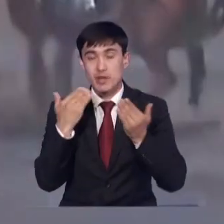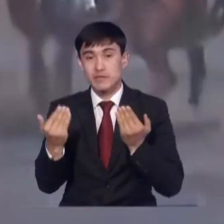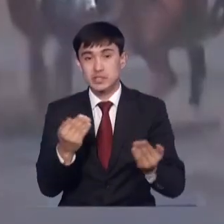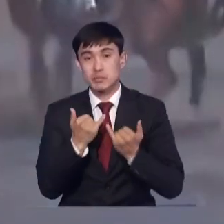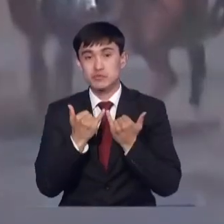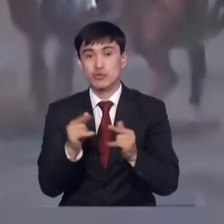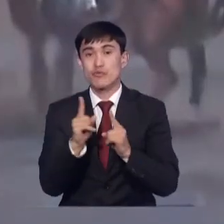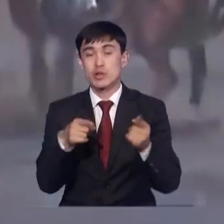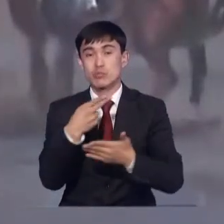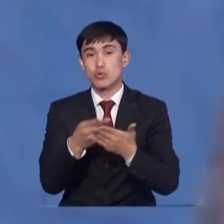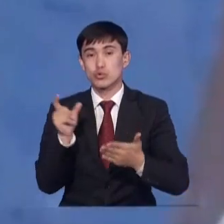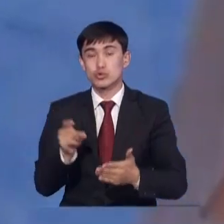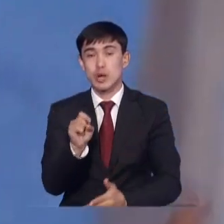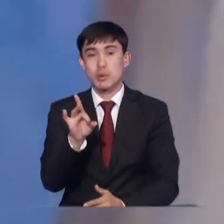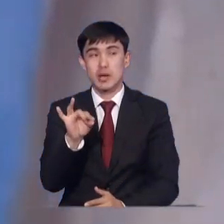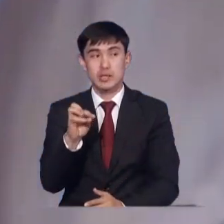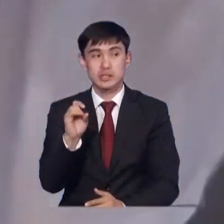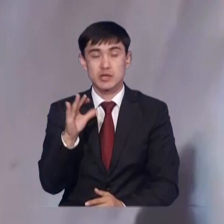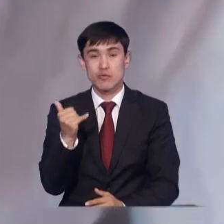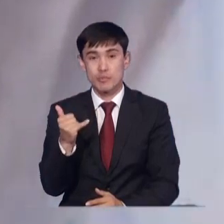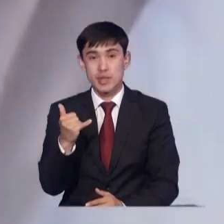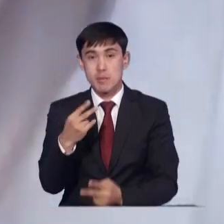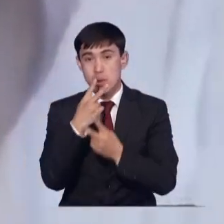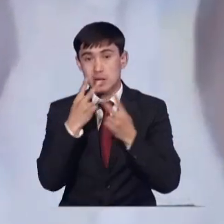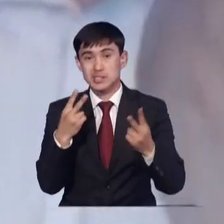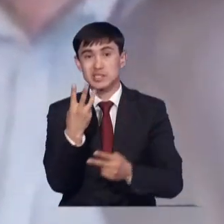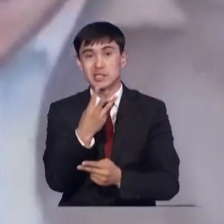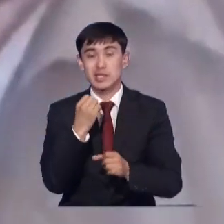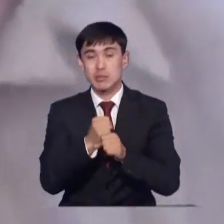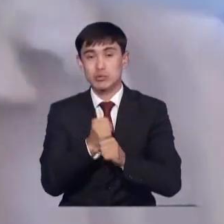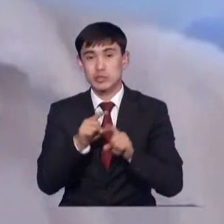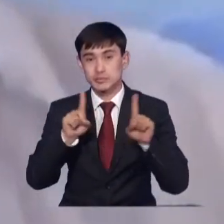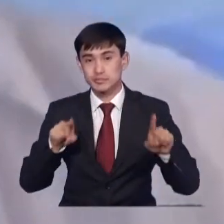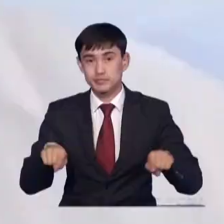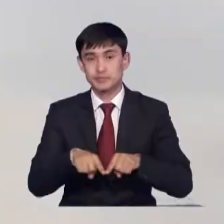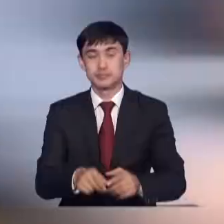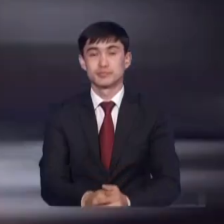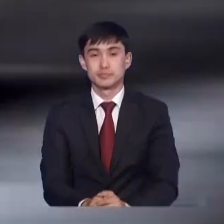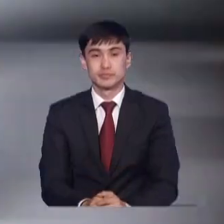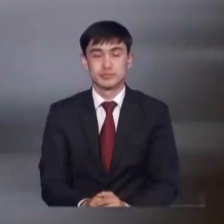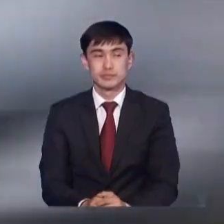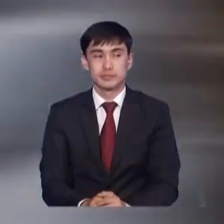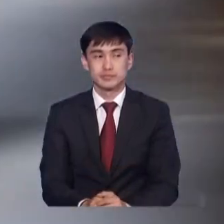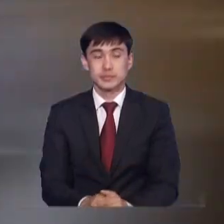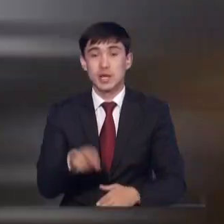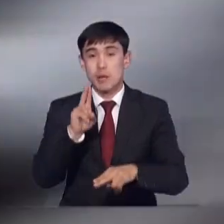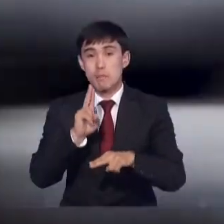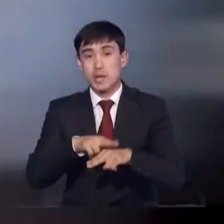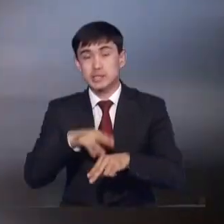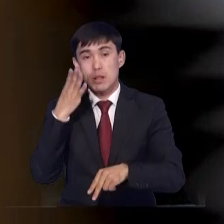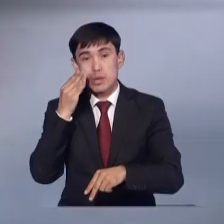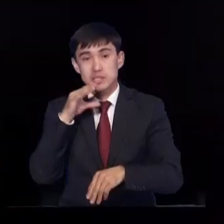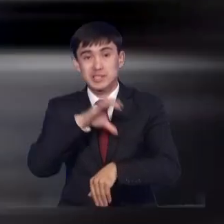посвящённой Великому художнику абылхан костеева представлены три его работы полиции Алмааты